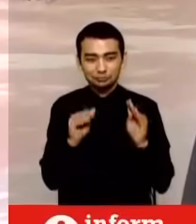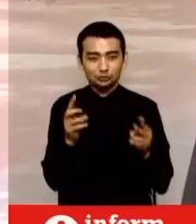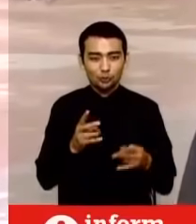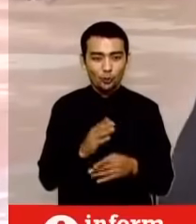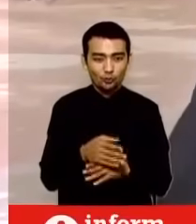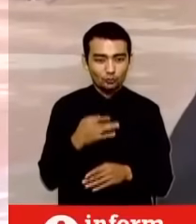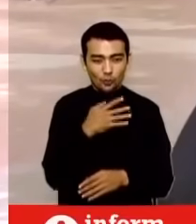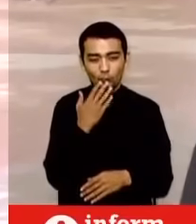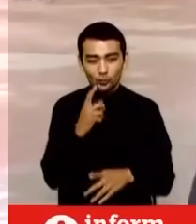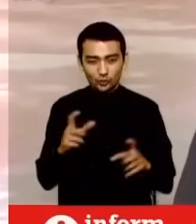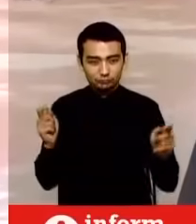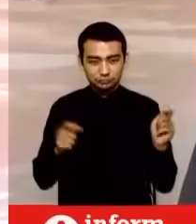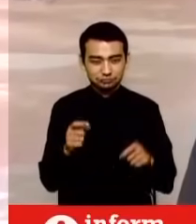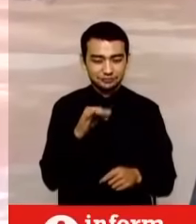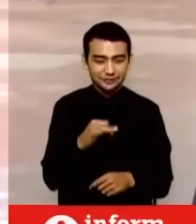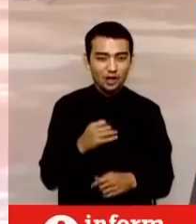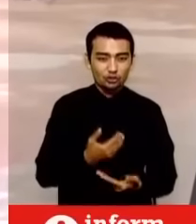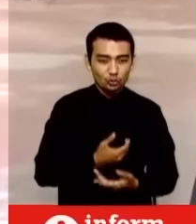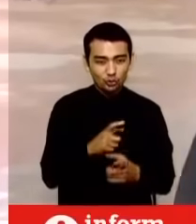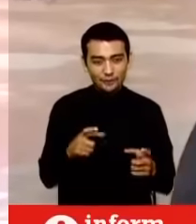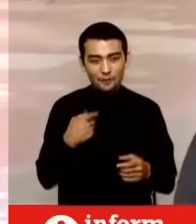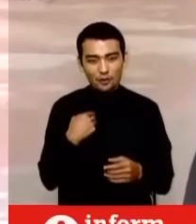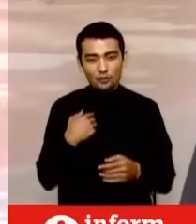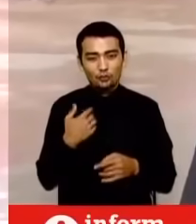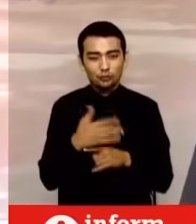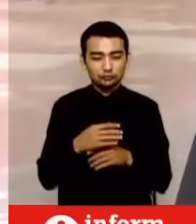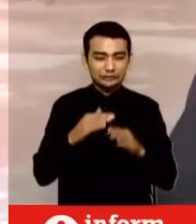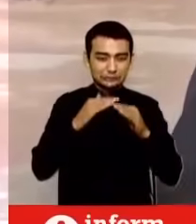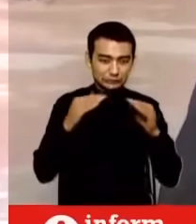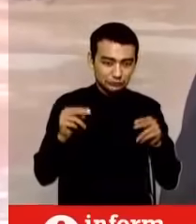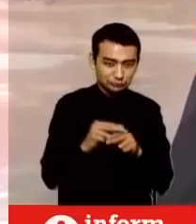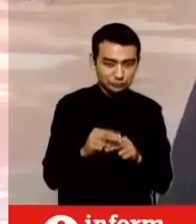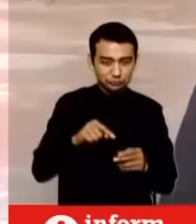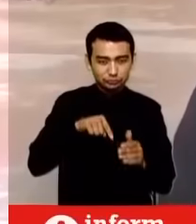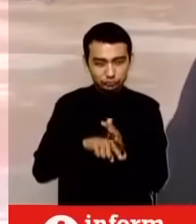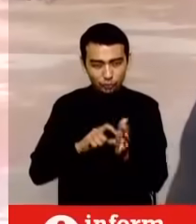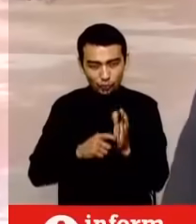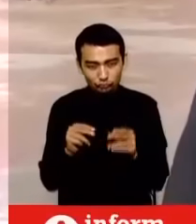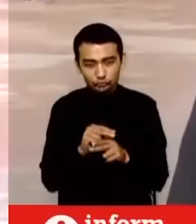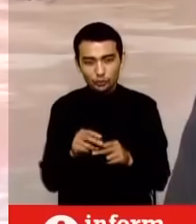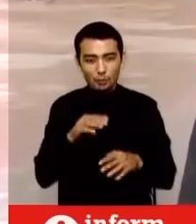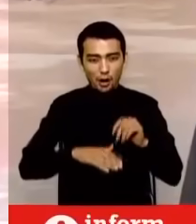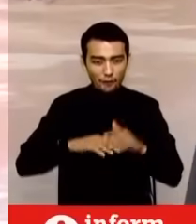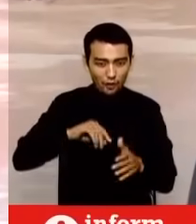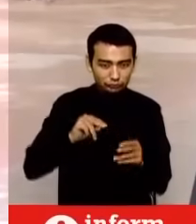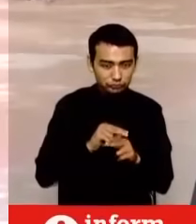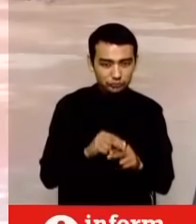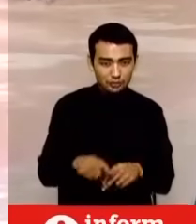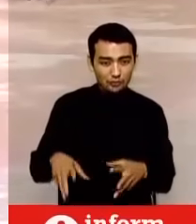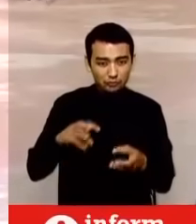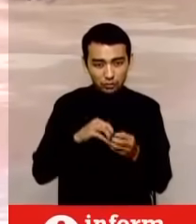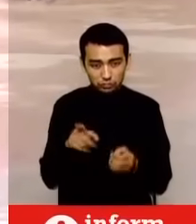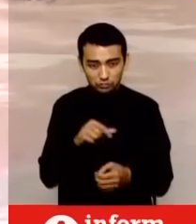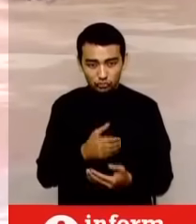тұрғындар тарапынан дұрыс, мен жаңа үйдің сыртын істемей, крышасын істесін дейді, ішкі бетін істесін дейді, подвалын істесін дейді. Оның барлығы ол